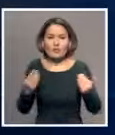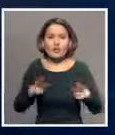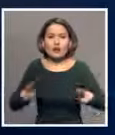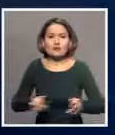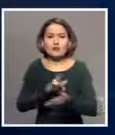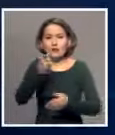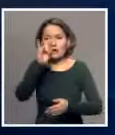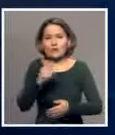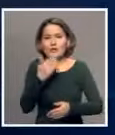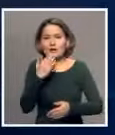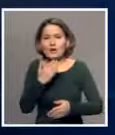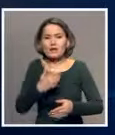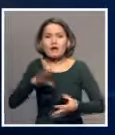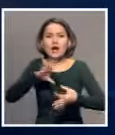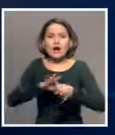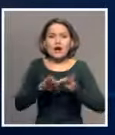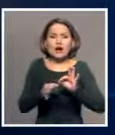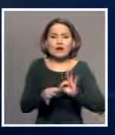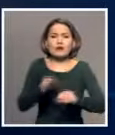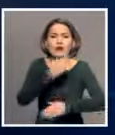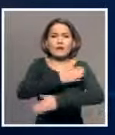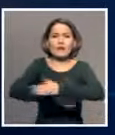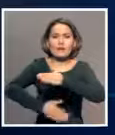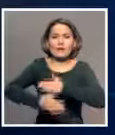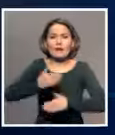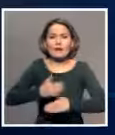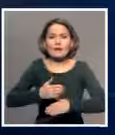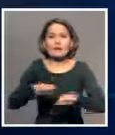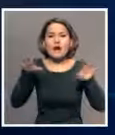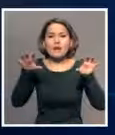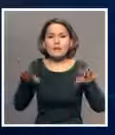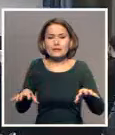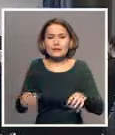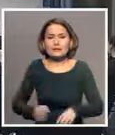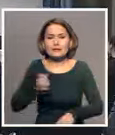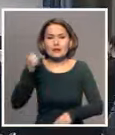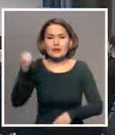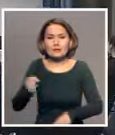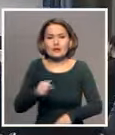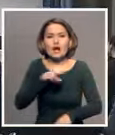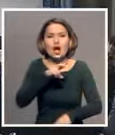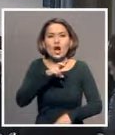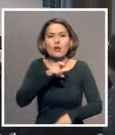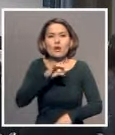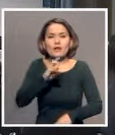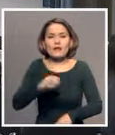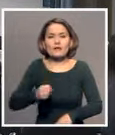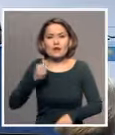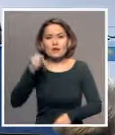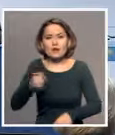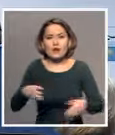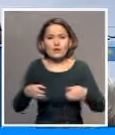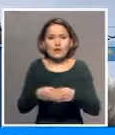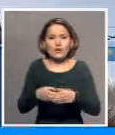Бүгін Астанада Қазақстан ұлттық паралимпиялық комитетінің жаңа президенті сайланды. Бұл қызметке бірауыздан Қайрат Боранбаев тағайындалды.